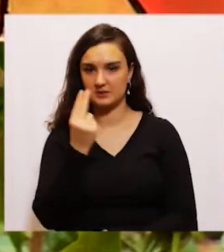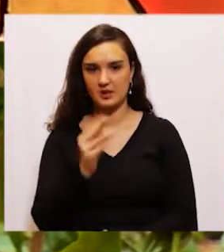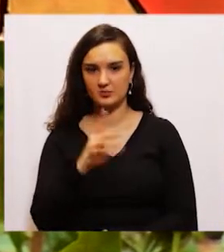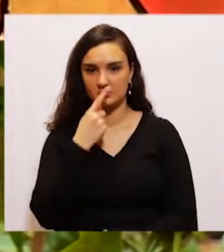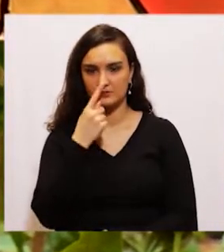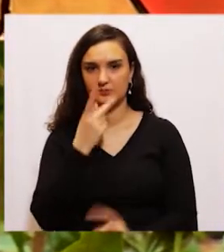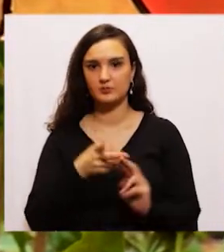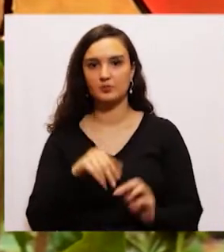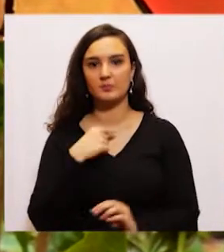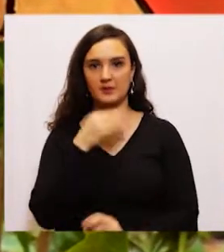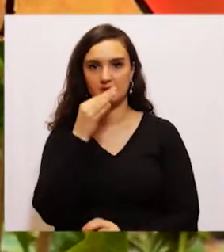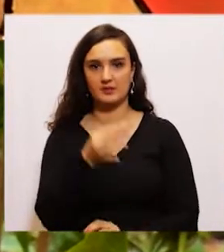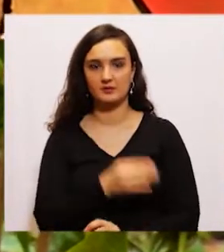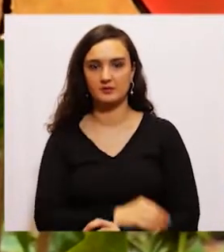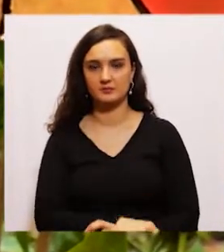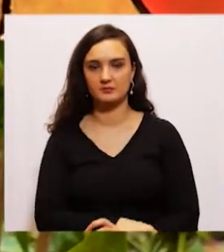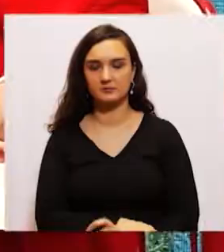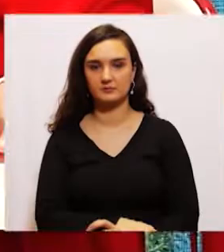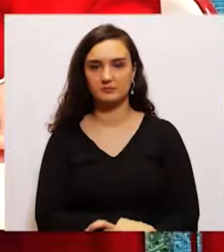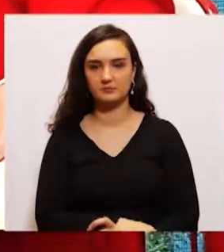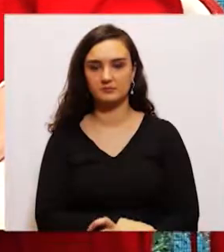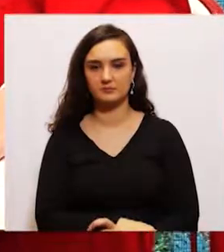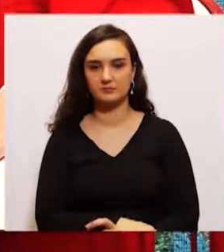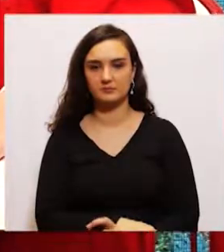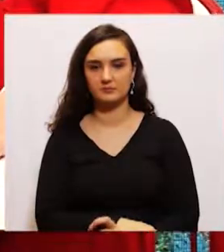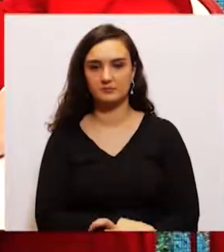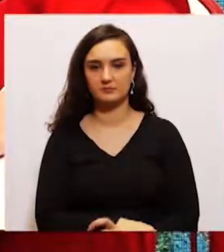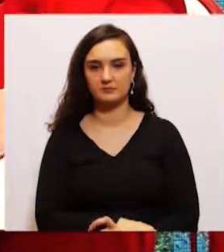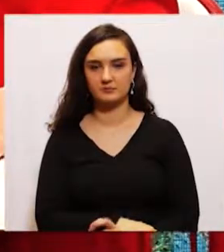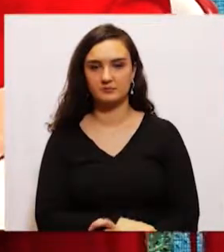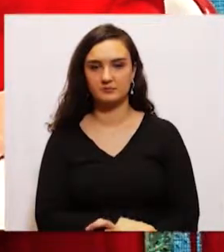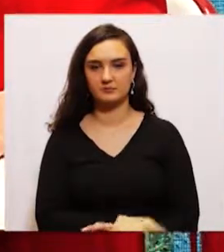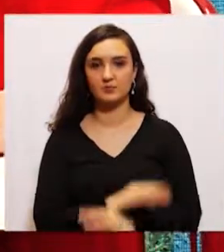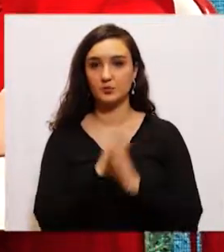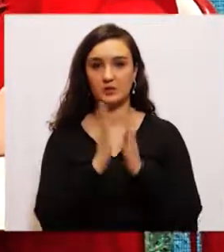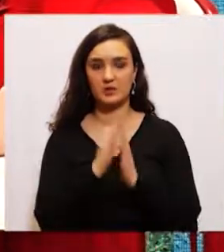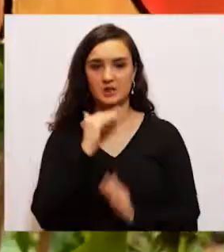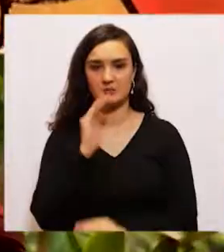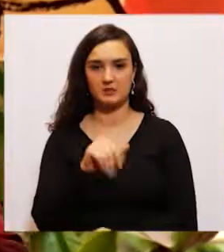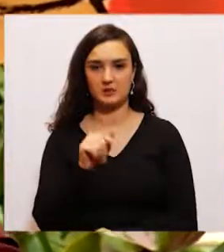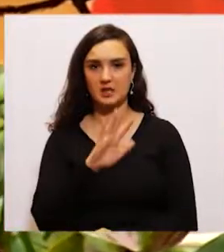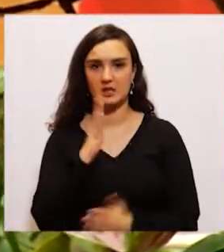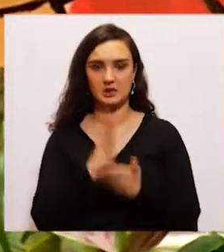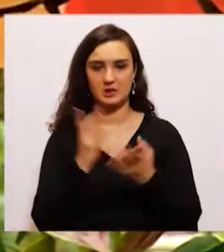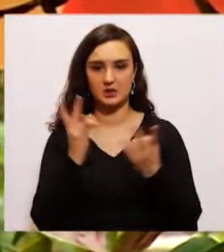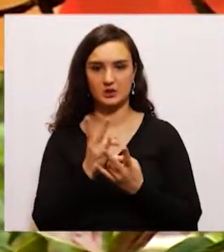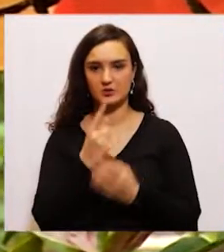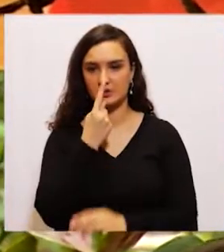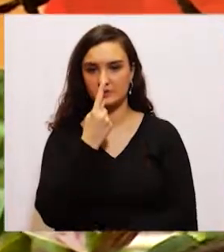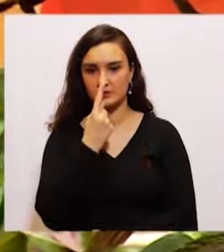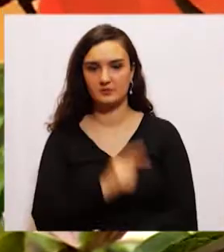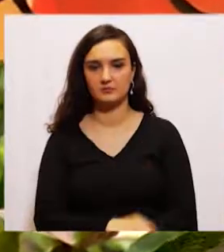ცხვირი იმიტომ რომ მე გითხარი სამწოხეს დავხატე სრულიად საკმარისია არ არის საჭირო